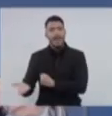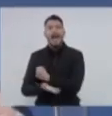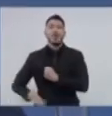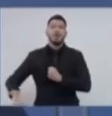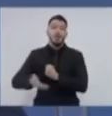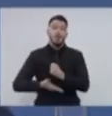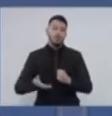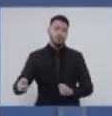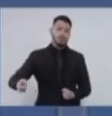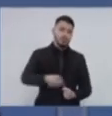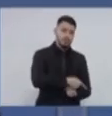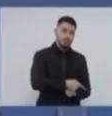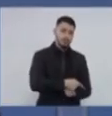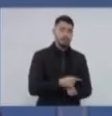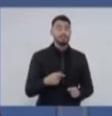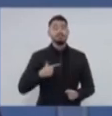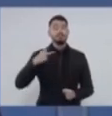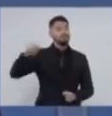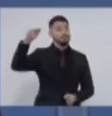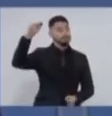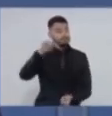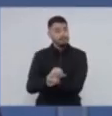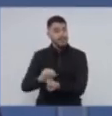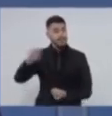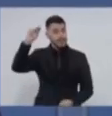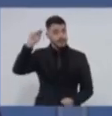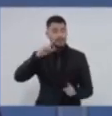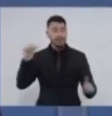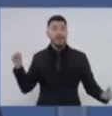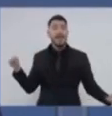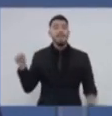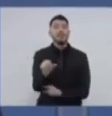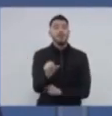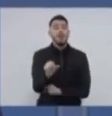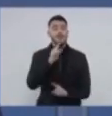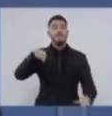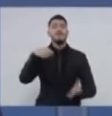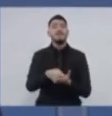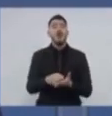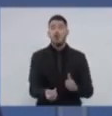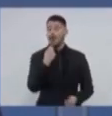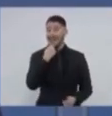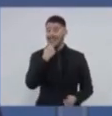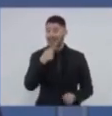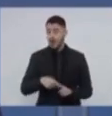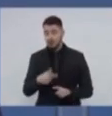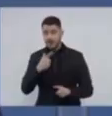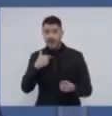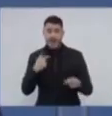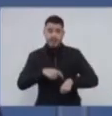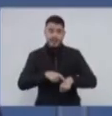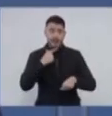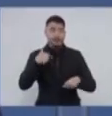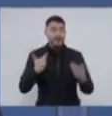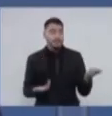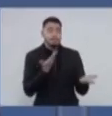η δέσμευσή μας για την επιστροφή του ειδικού φόρου κατανάλωσης για το αγροτικό πετρέλαιο είναι έχει κατατεθεί στη βουλή και ψηφίζεται